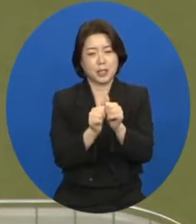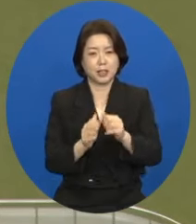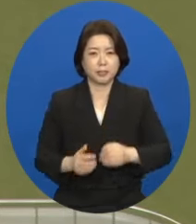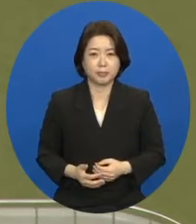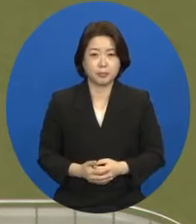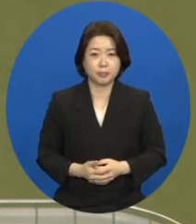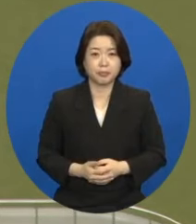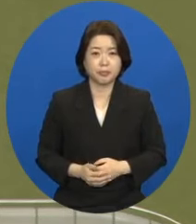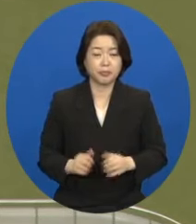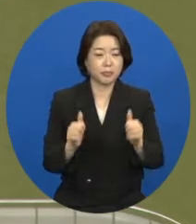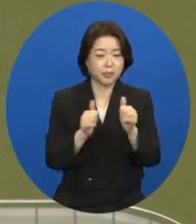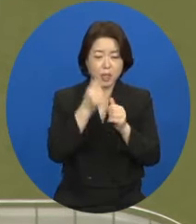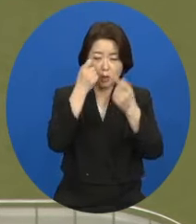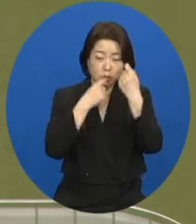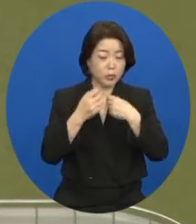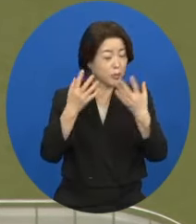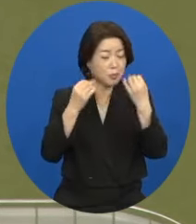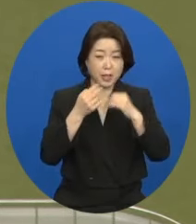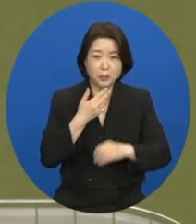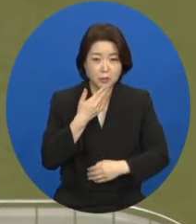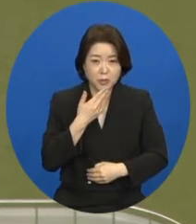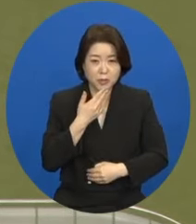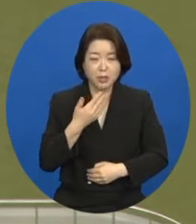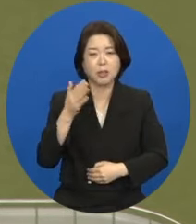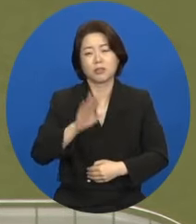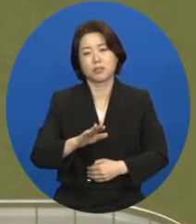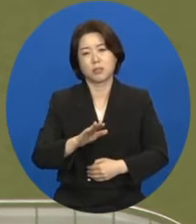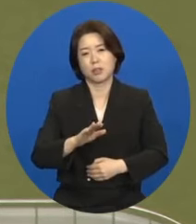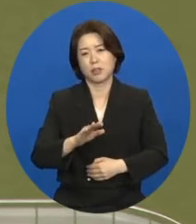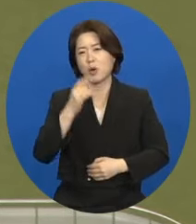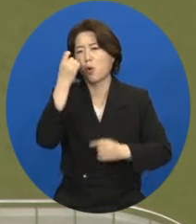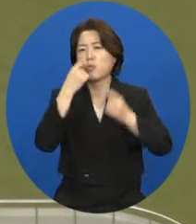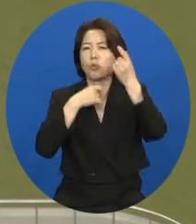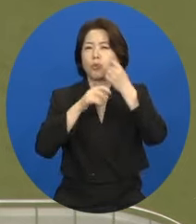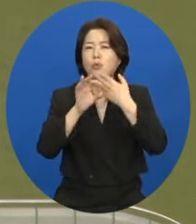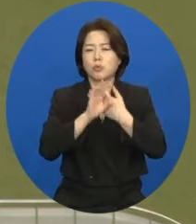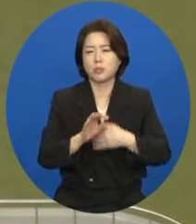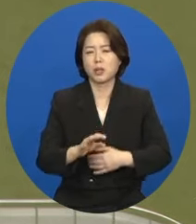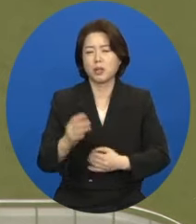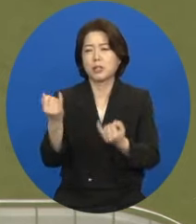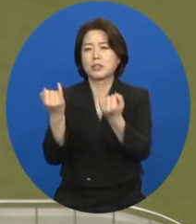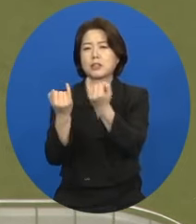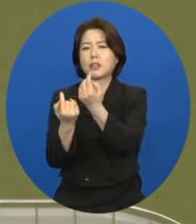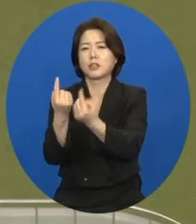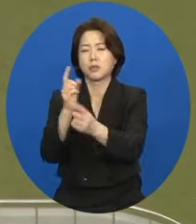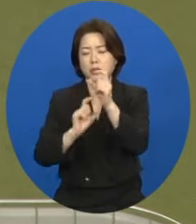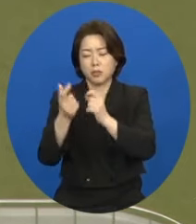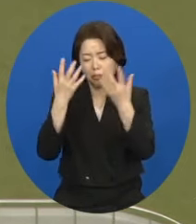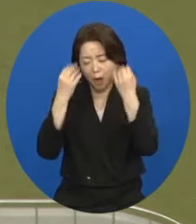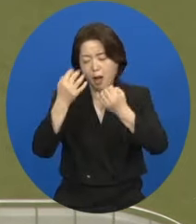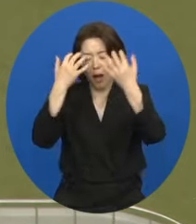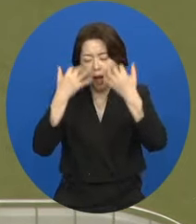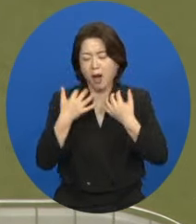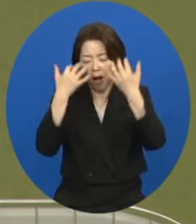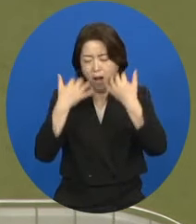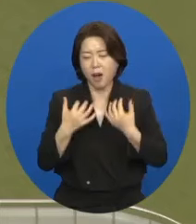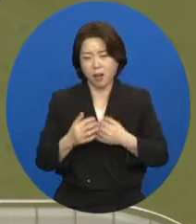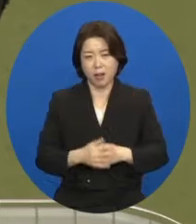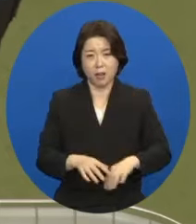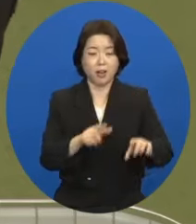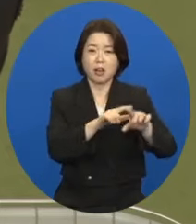남자들이 별로 안 울죠? 근데 여러분 울면요 여자들보다 훨씬 더 많이 웁니다.